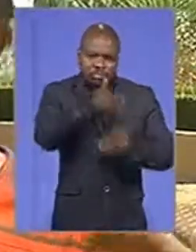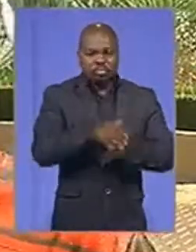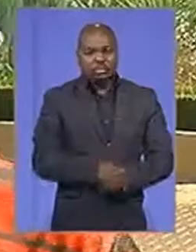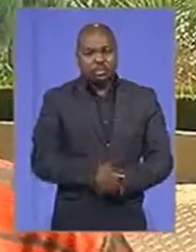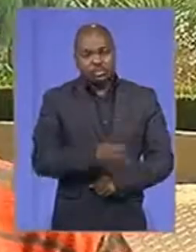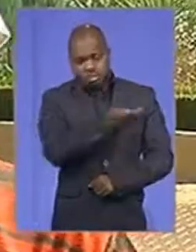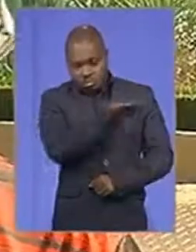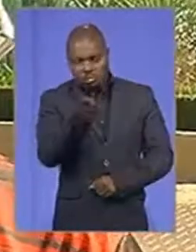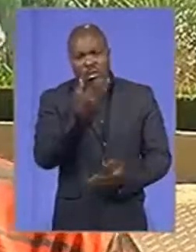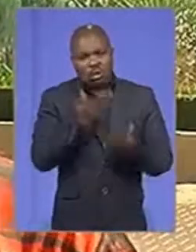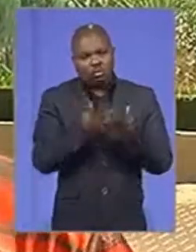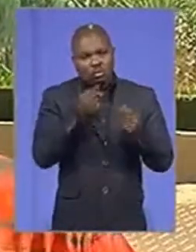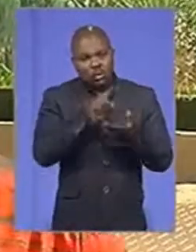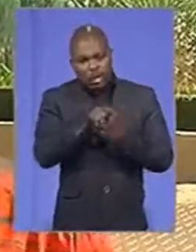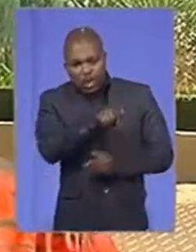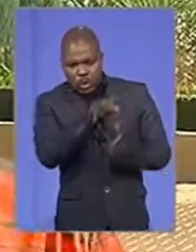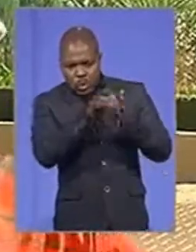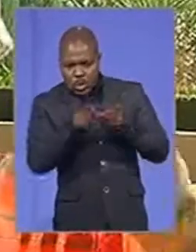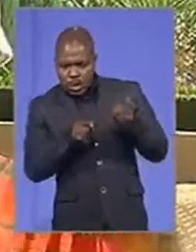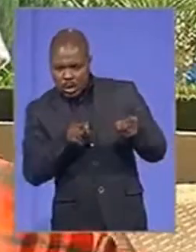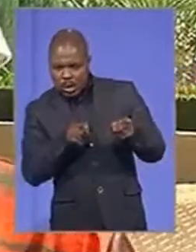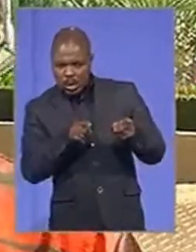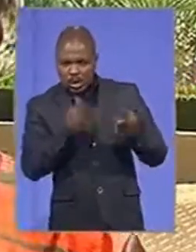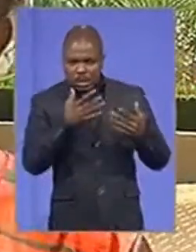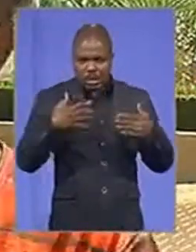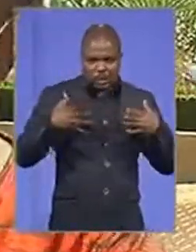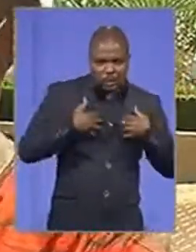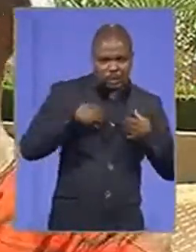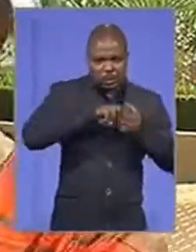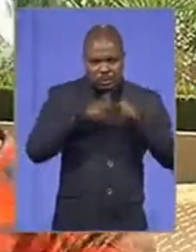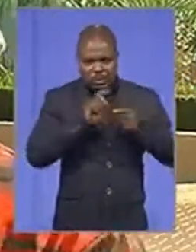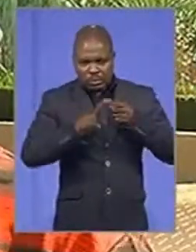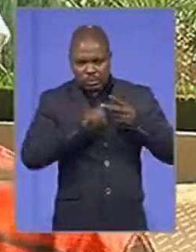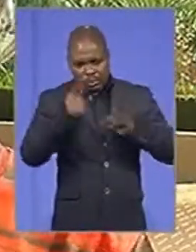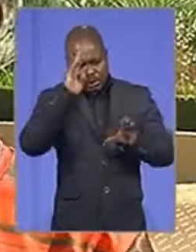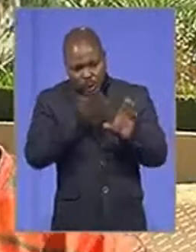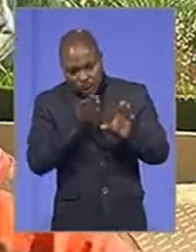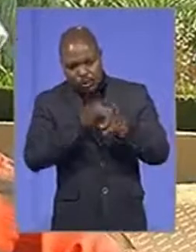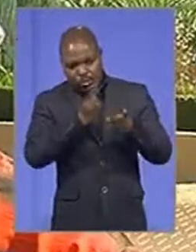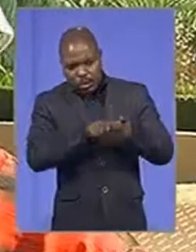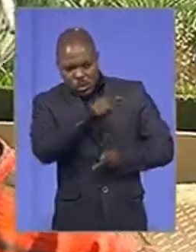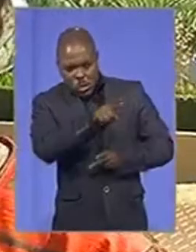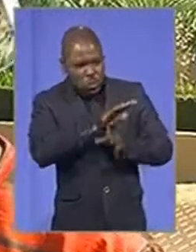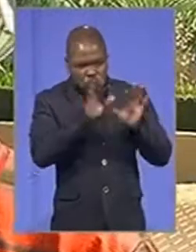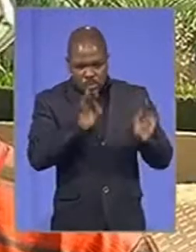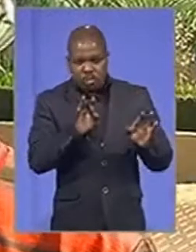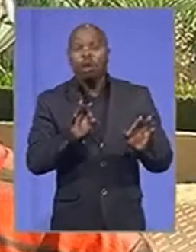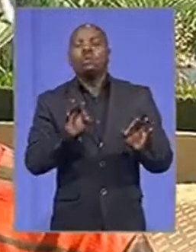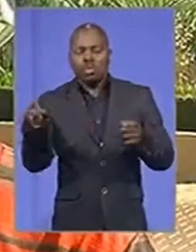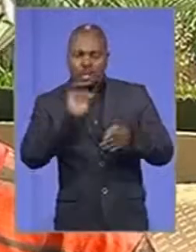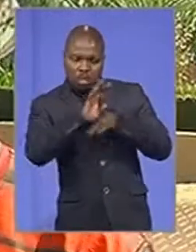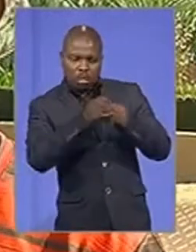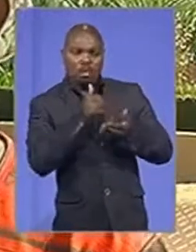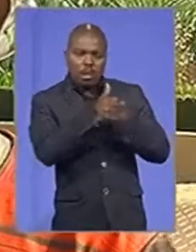tle ba kgona go bona gore morutwana o mosolo o sokodiša ke ntho so ya monagano morutwana o mosolo o ka re a iketla botse re tseba a phela a thagala